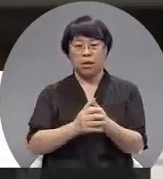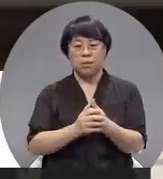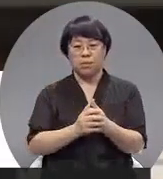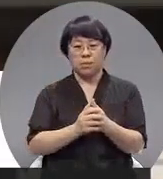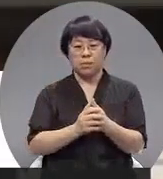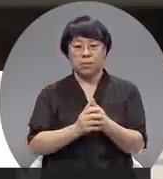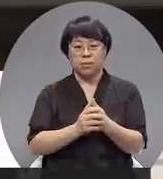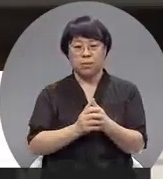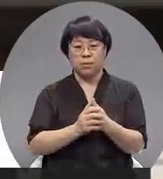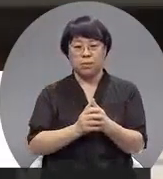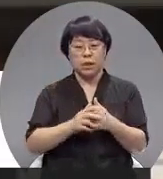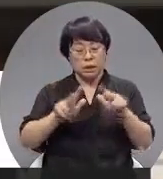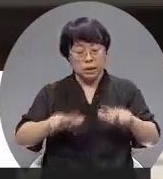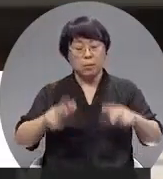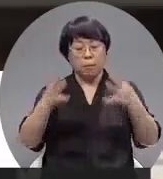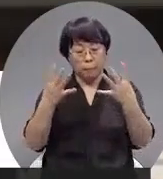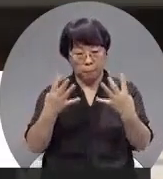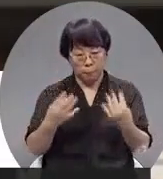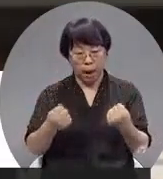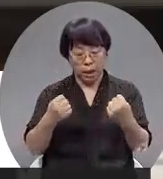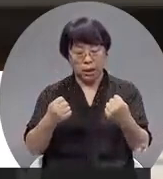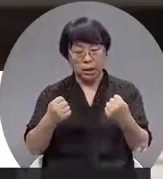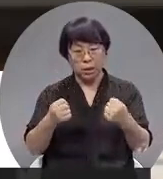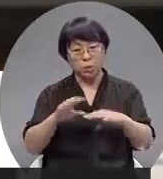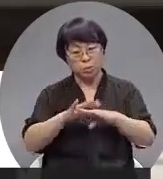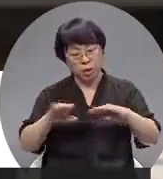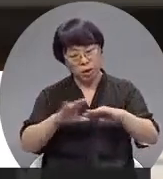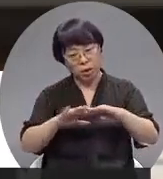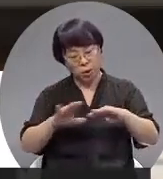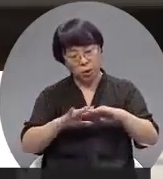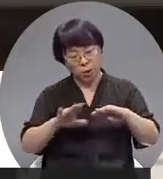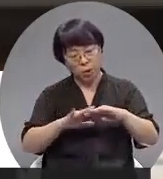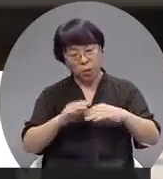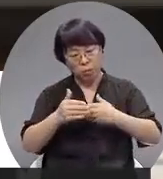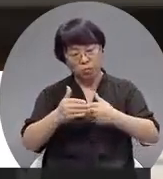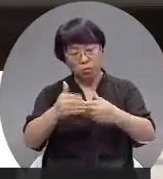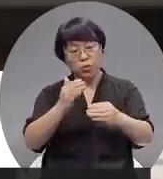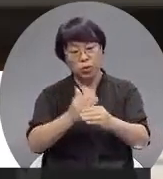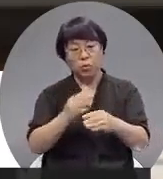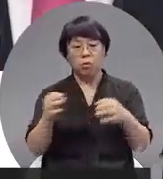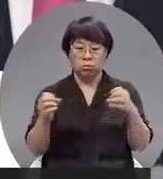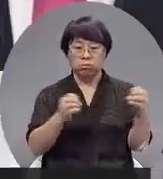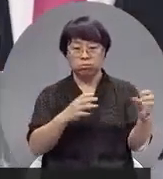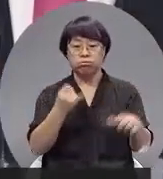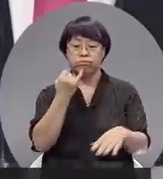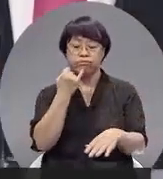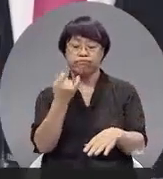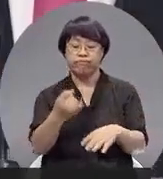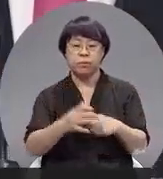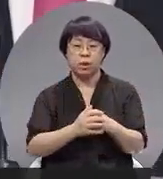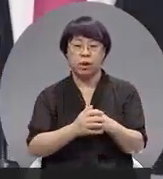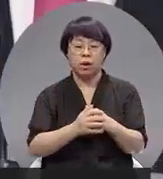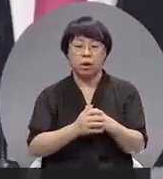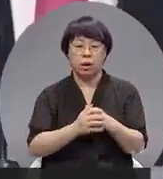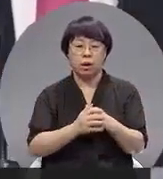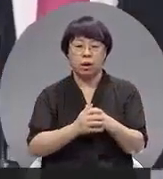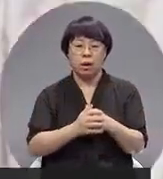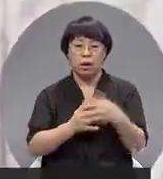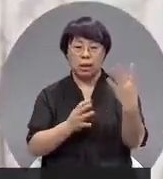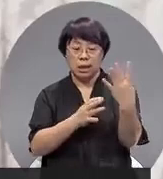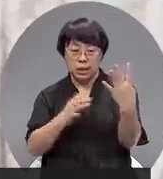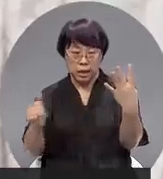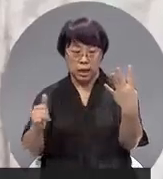또 회복이 되지 않았을까 가지 판단이 되는데요 제가 대화를 해봅니다 그러면서 4명의